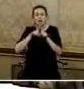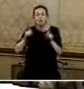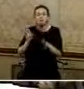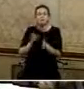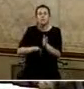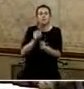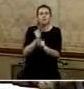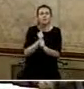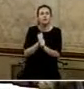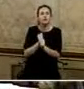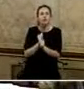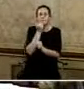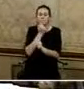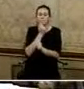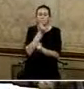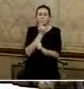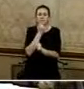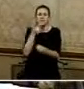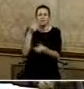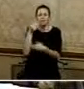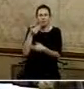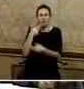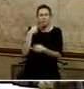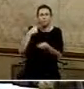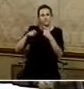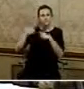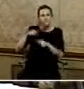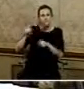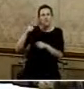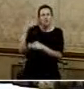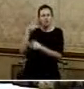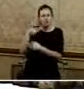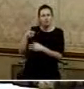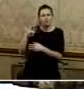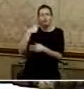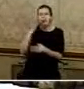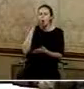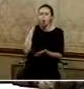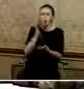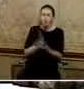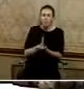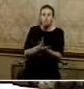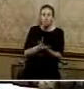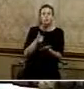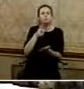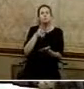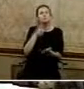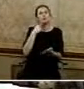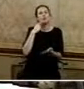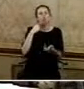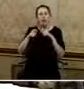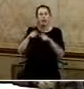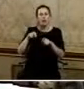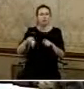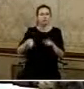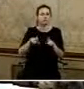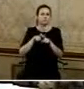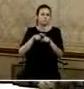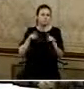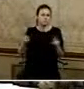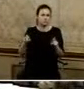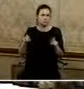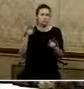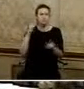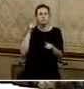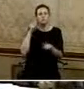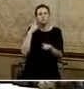jednostavno, privatne firme, građevinske, kako im je odgovaralo, dakle, one bi nabavile